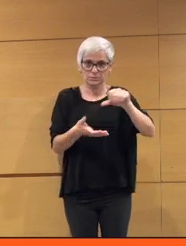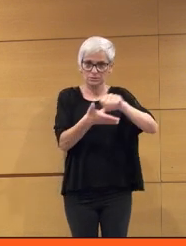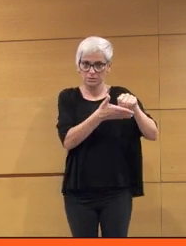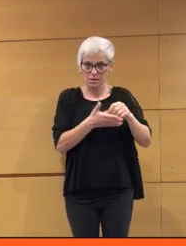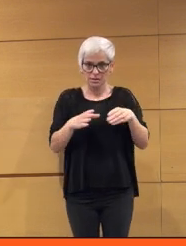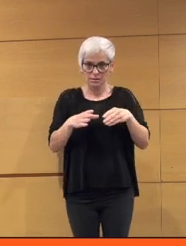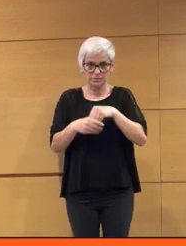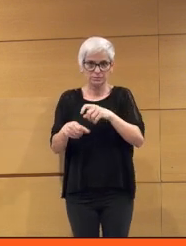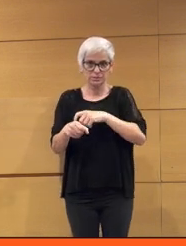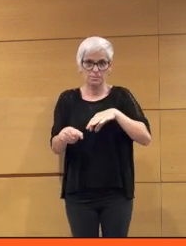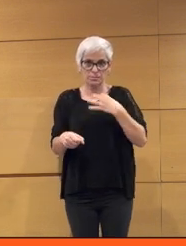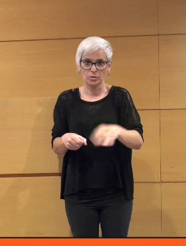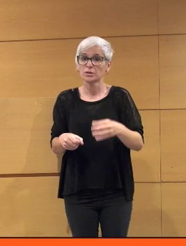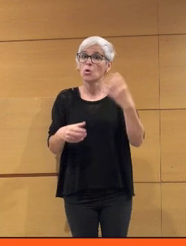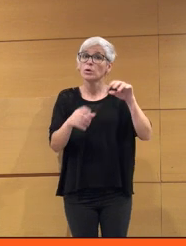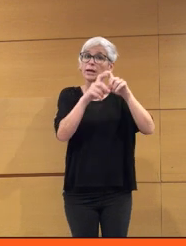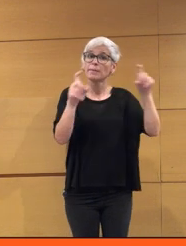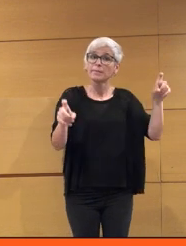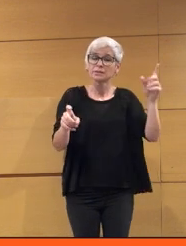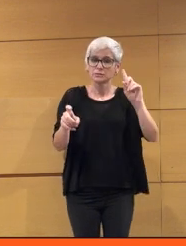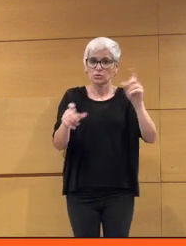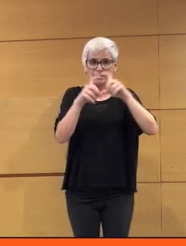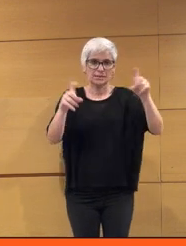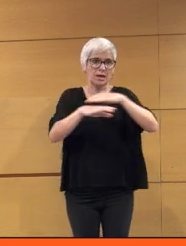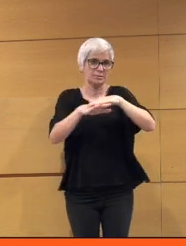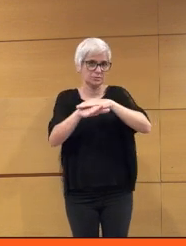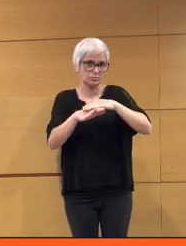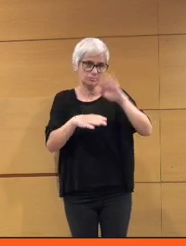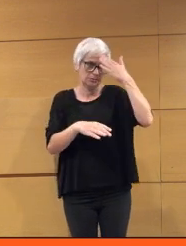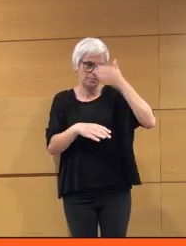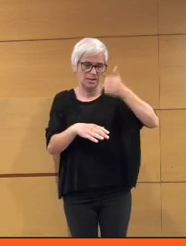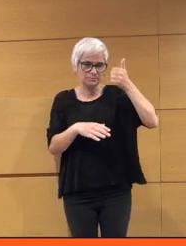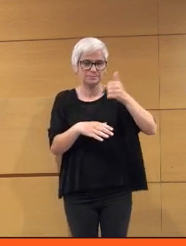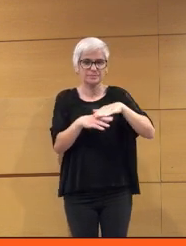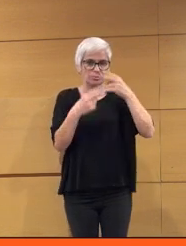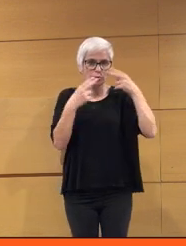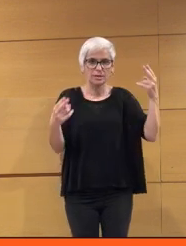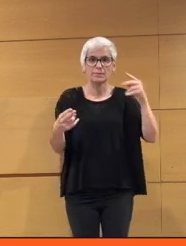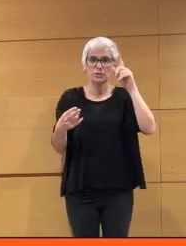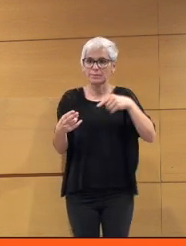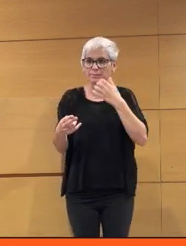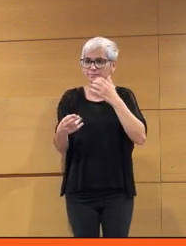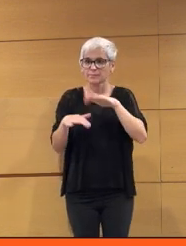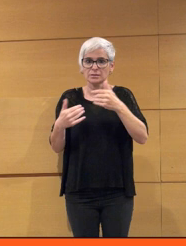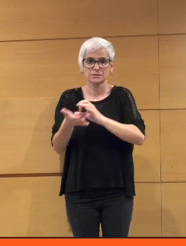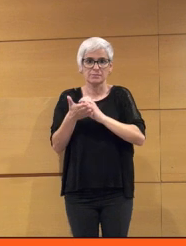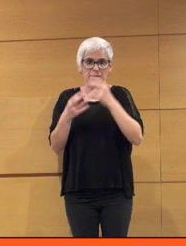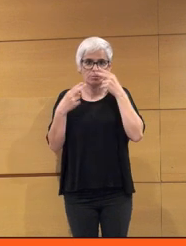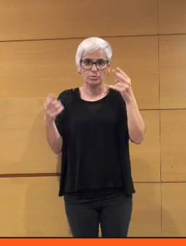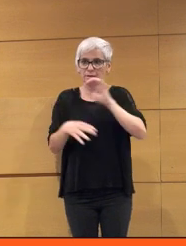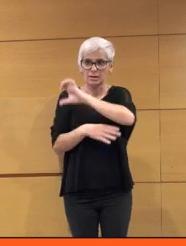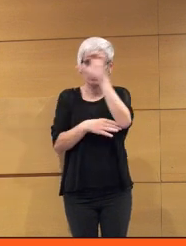per les empreses com el que us toca a vosaltres, que sou administració, principalment, públiques com a servei públic de la Unió